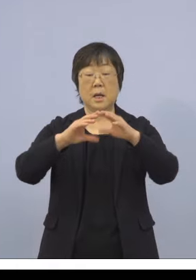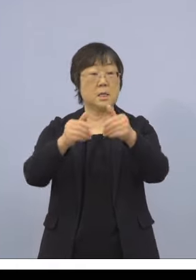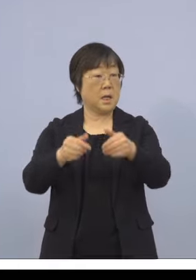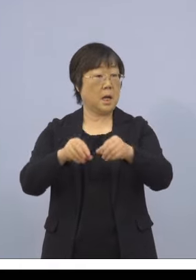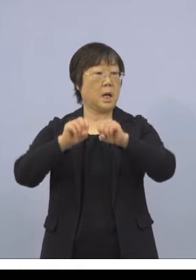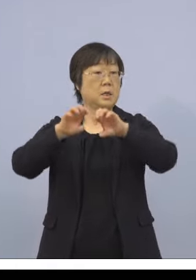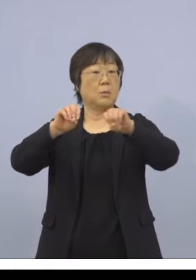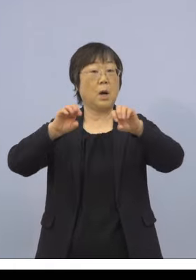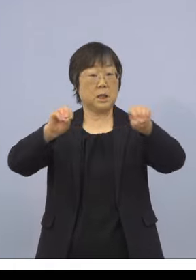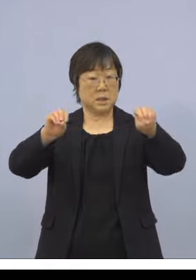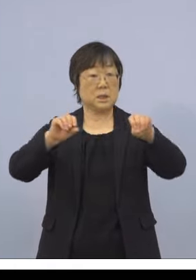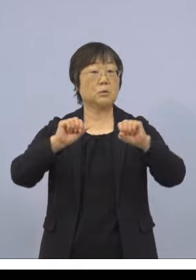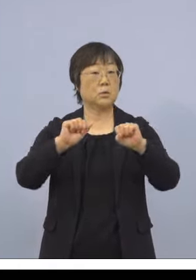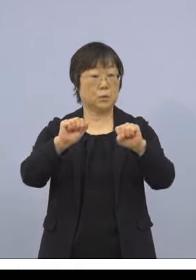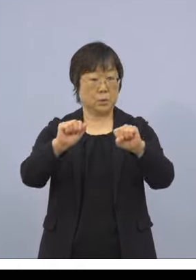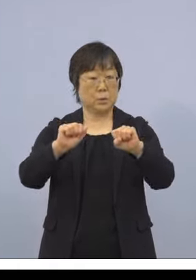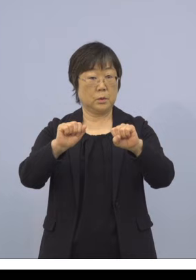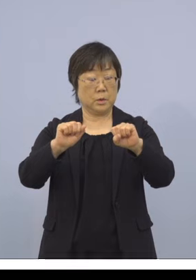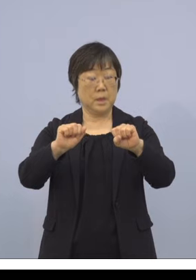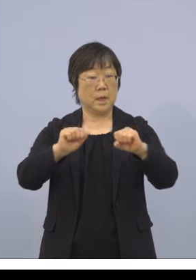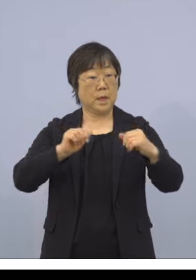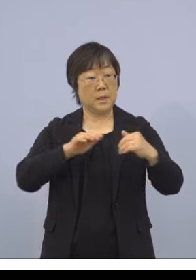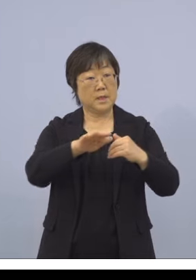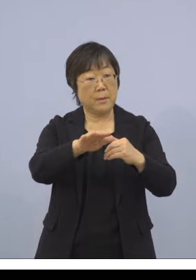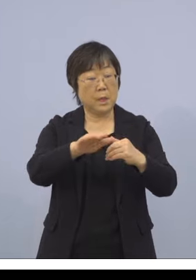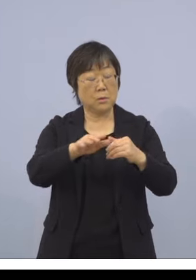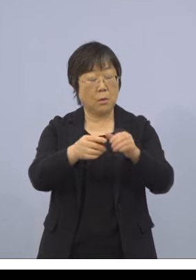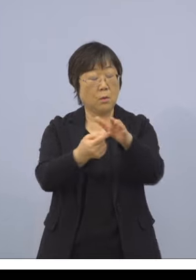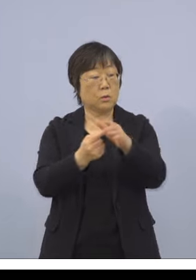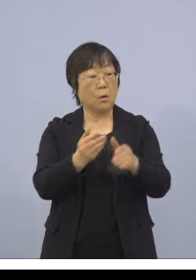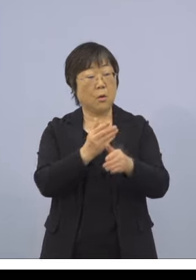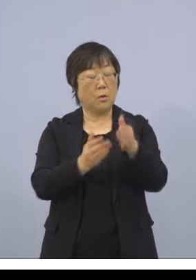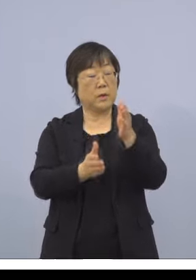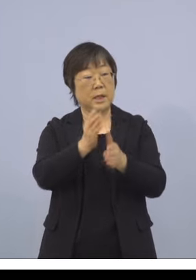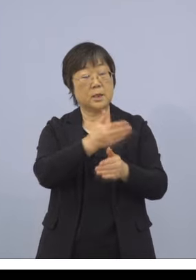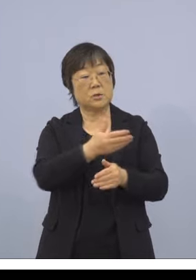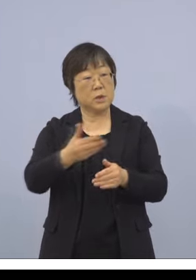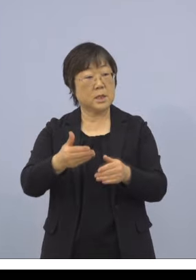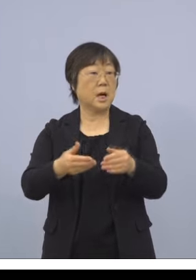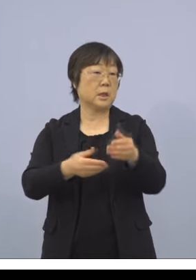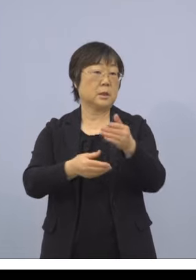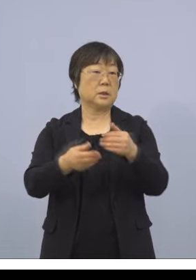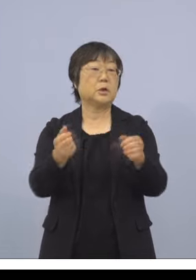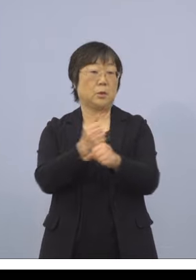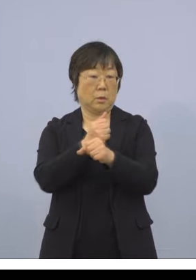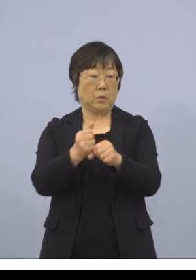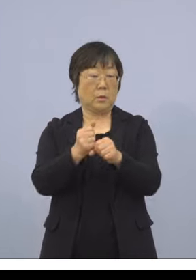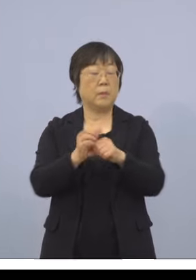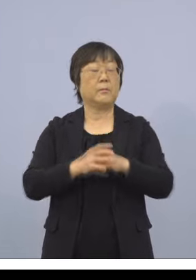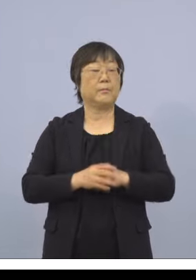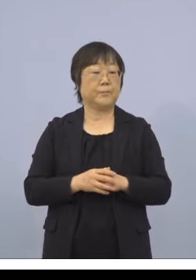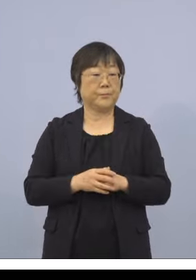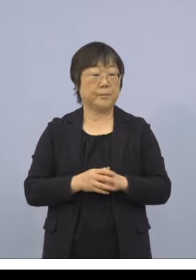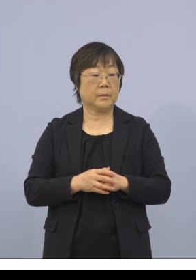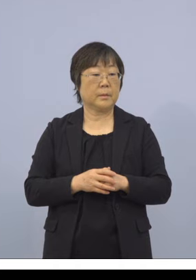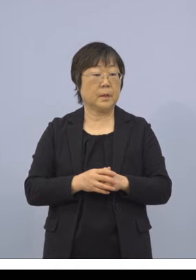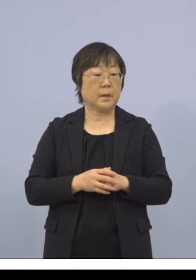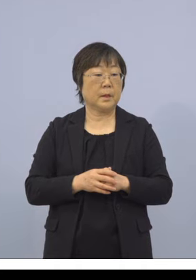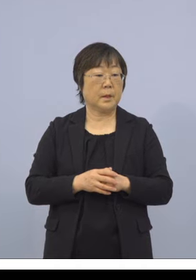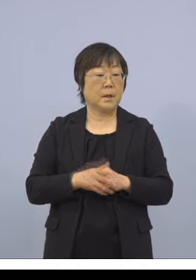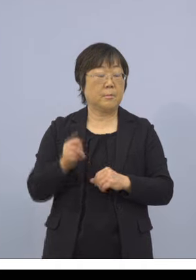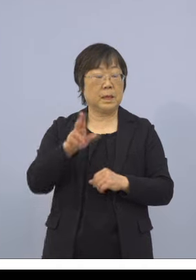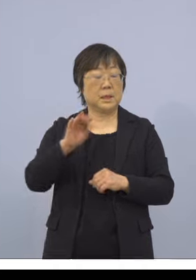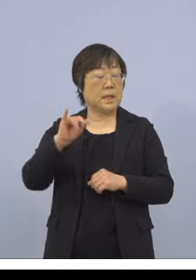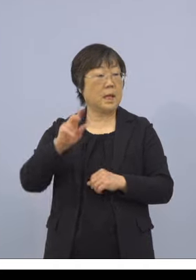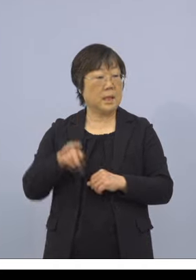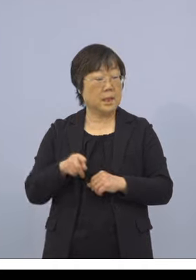発信していくと、そういう攻めの農林水産業、そして、バッテリーバレー構想というものを打ち出